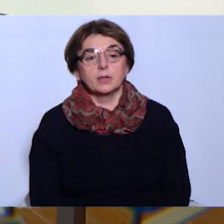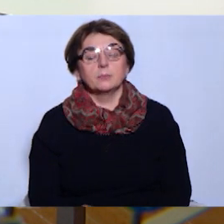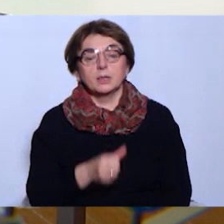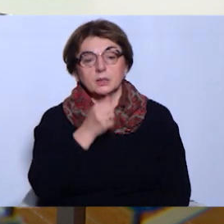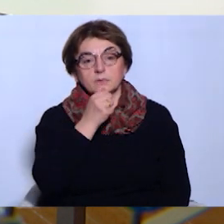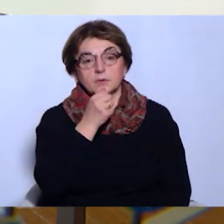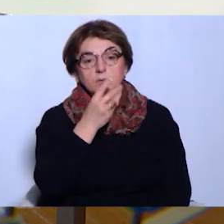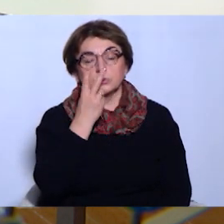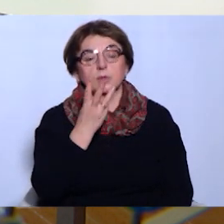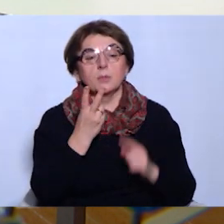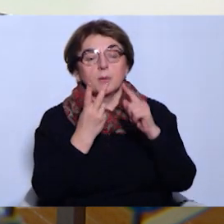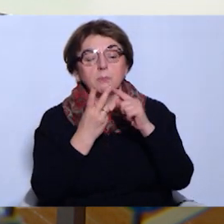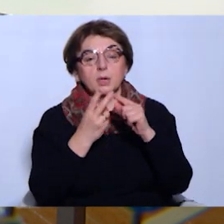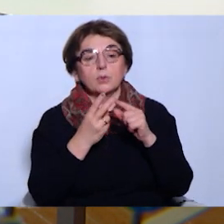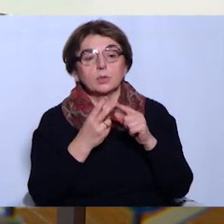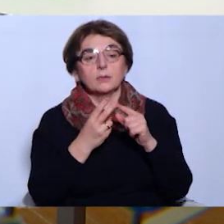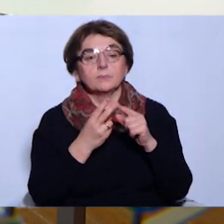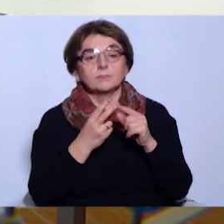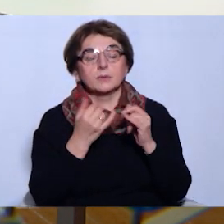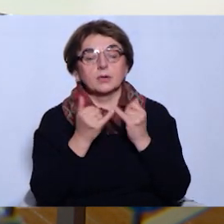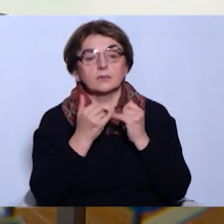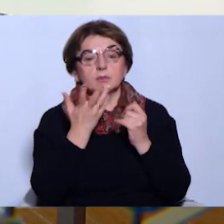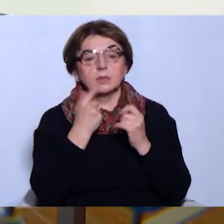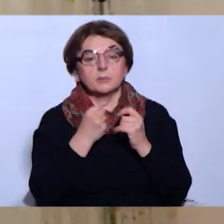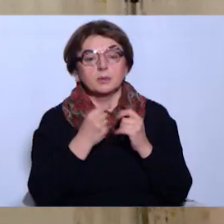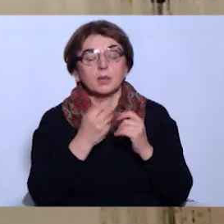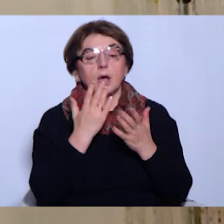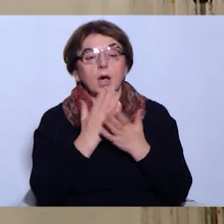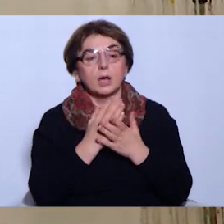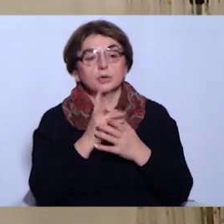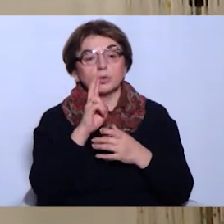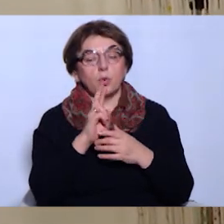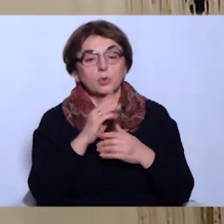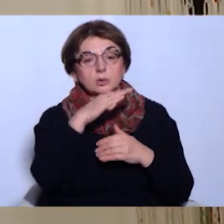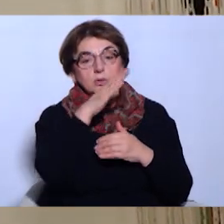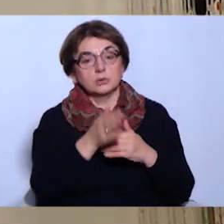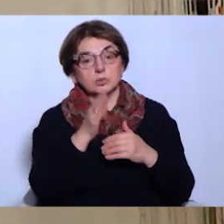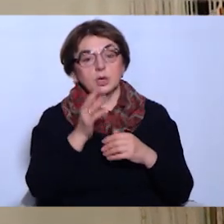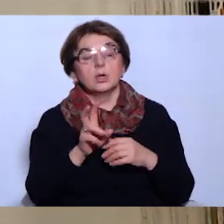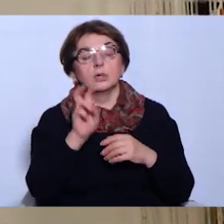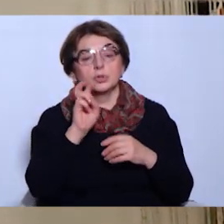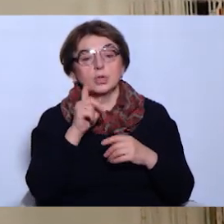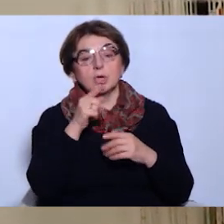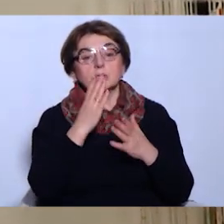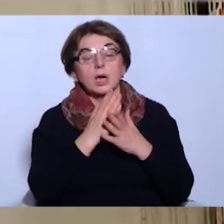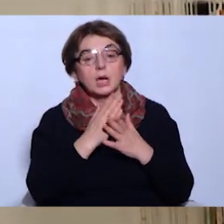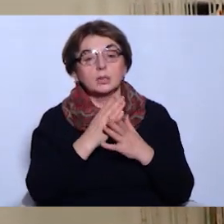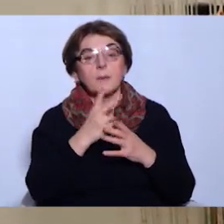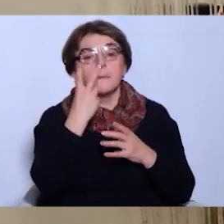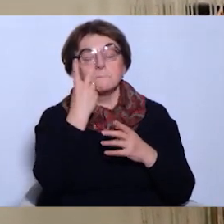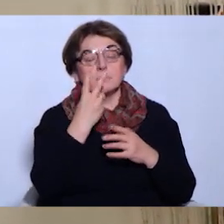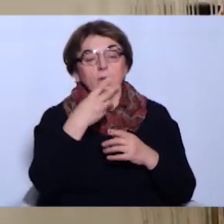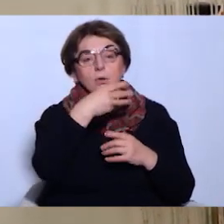მოდით სიჯოთ კიდევ ერთი. აი მეორე ბარათი. მეორე ბარათზე გვაქვს 2 შრე, ნიშნავს, რომ მეორე